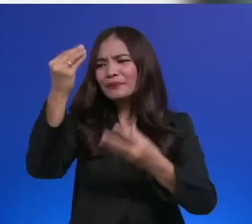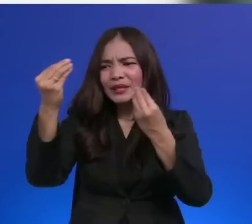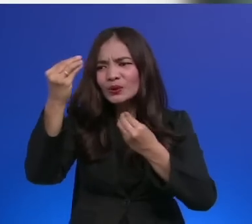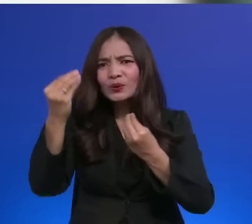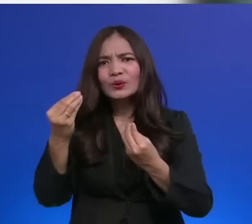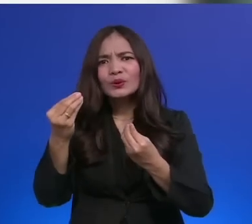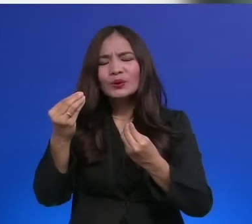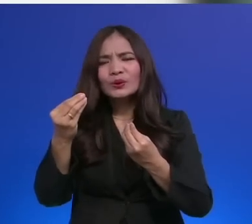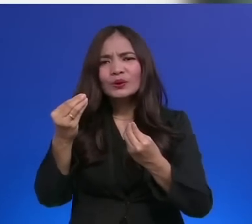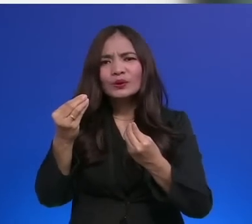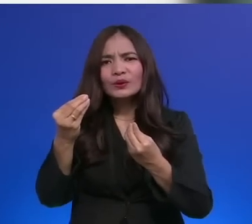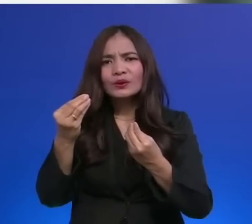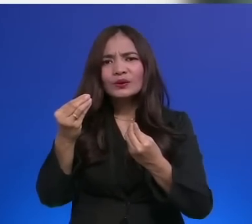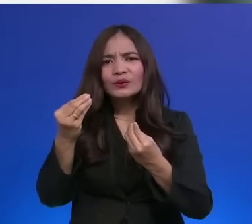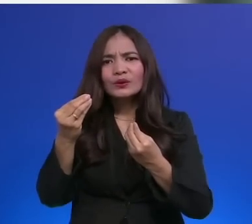kita